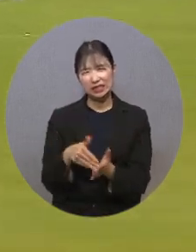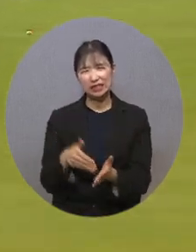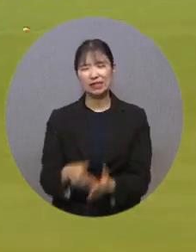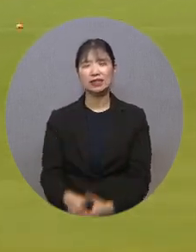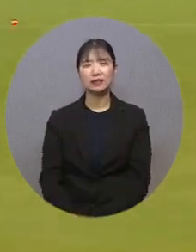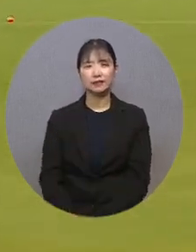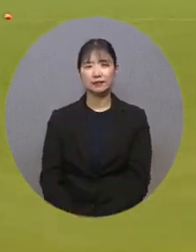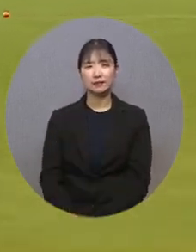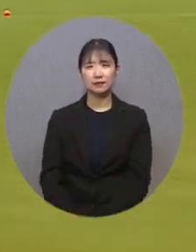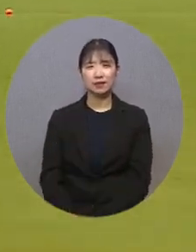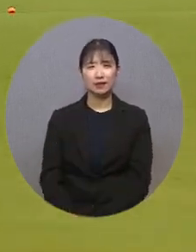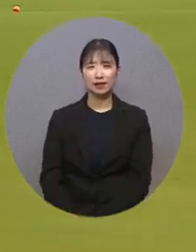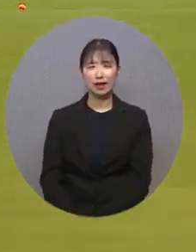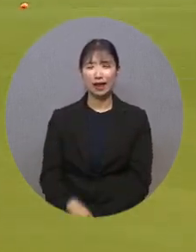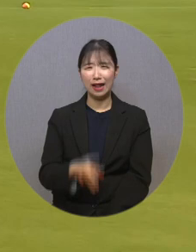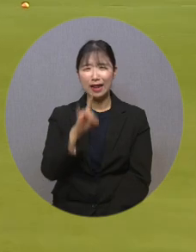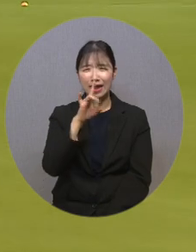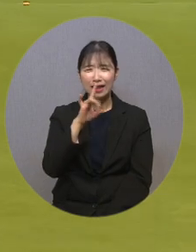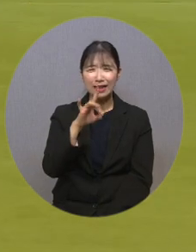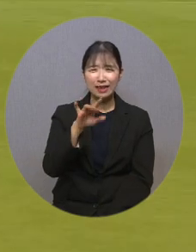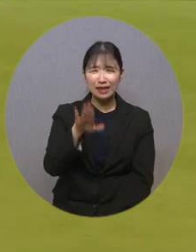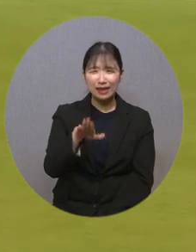올라가야 돼! 와, 옆으로 세면 안 돼!